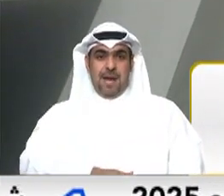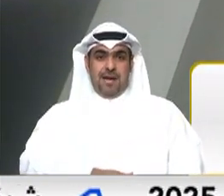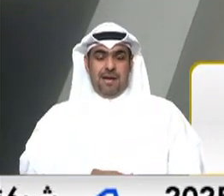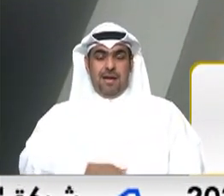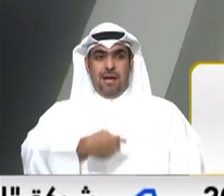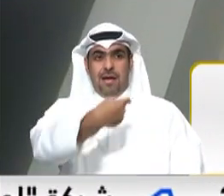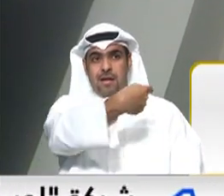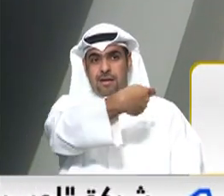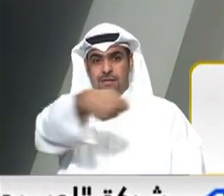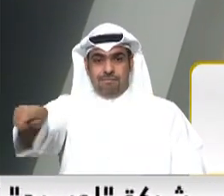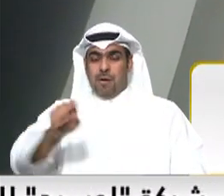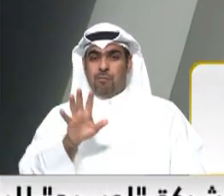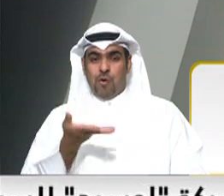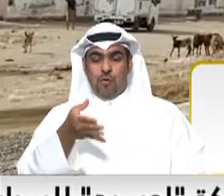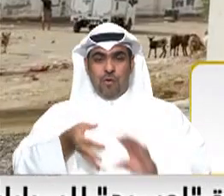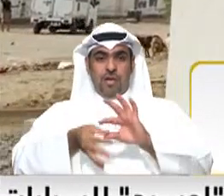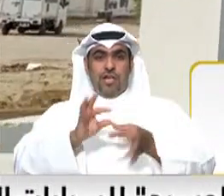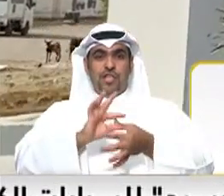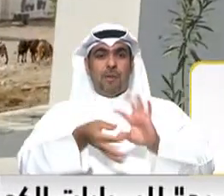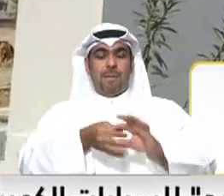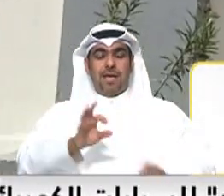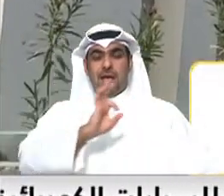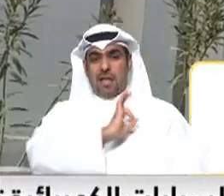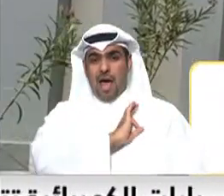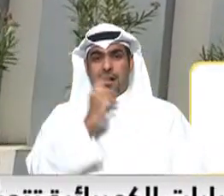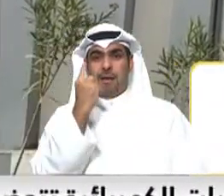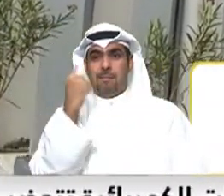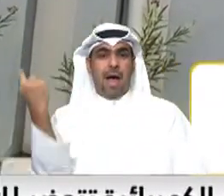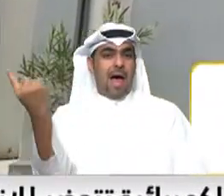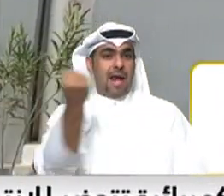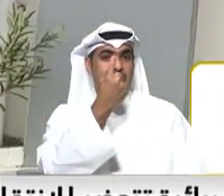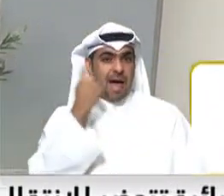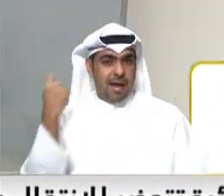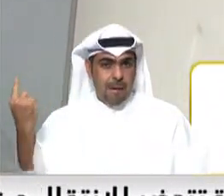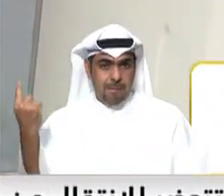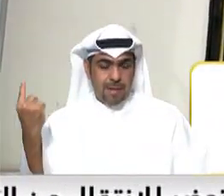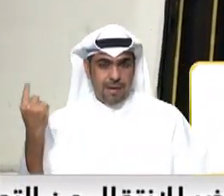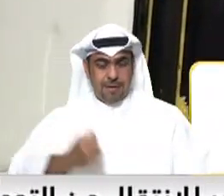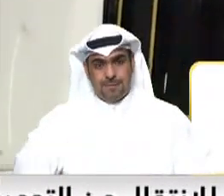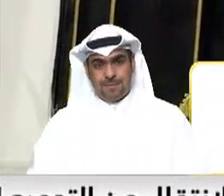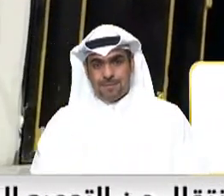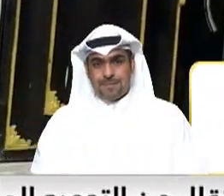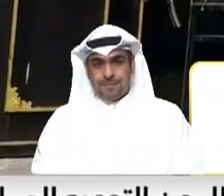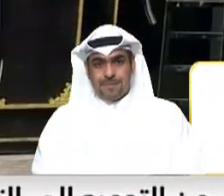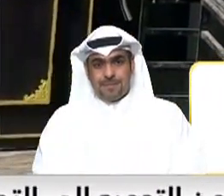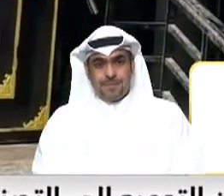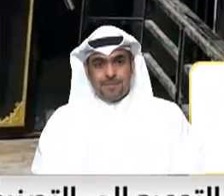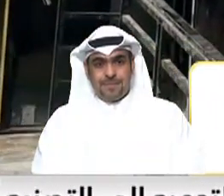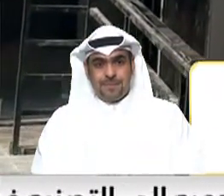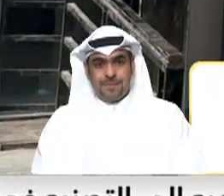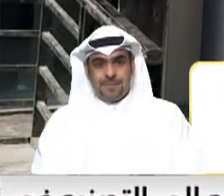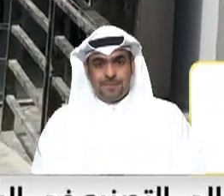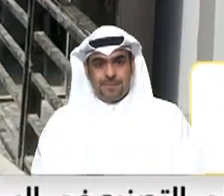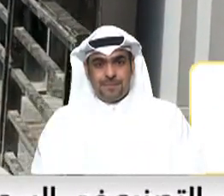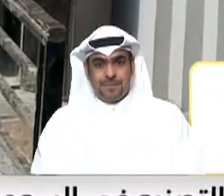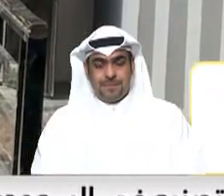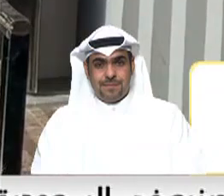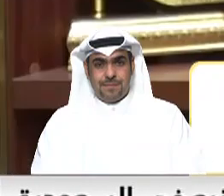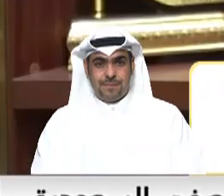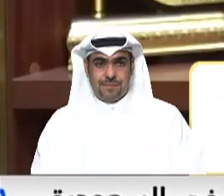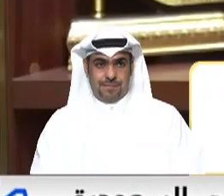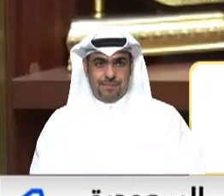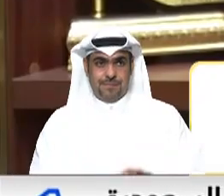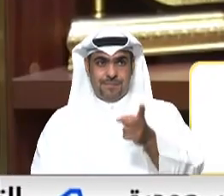من جمعية الرحمة العالمية وبتنفيذ من مؤسسة التواصل للتنمية الإنسانية. هذا المركز